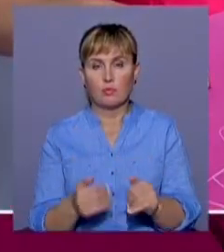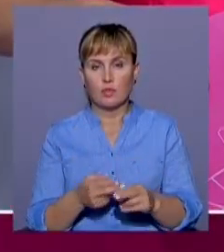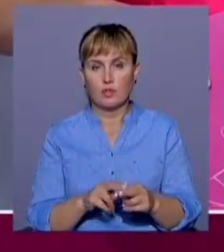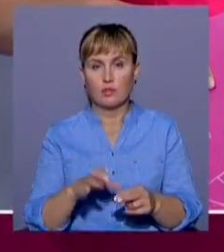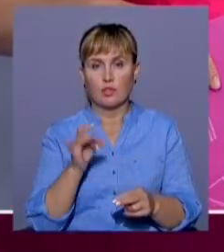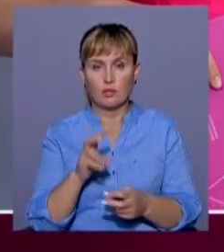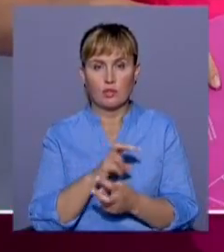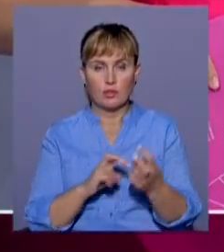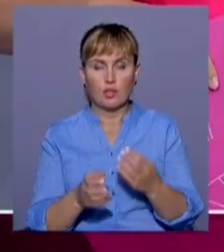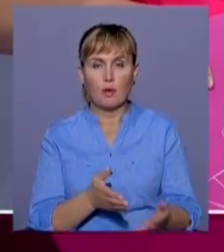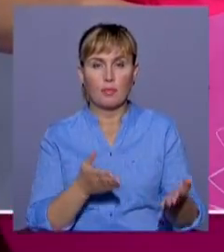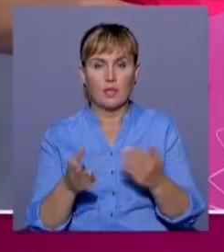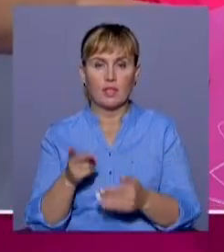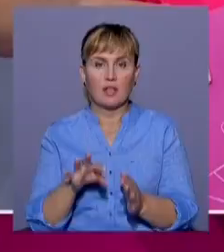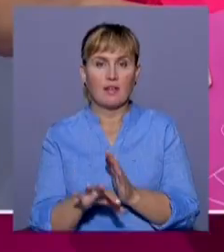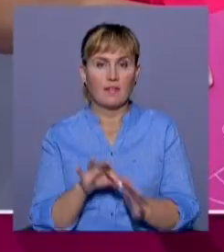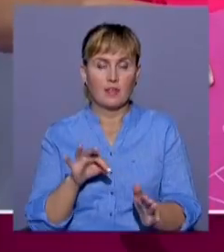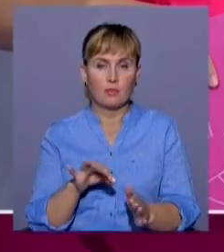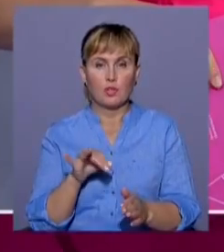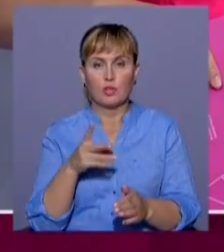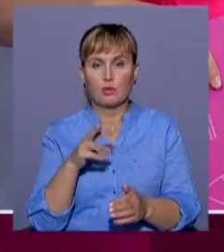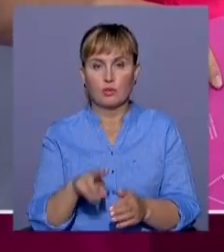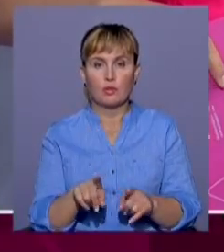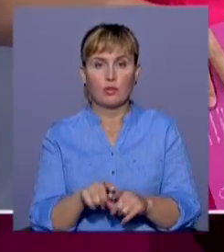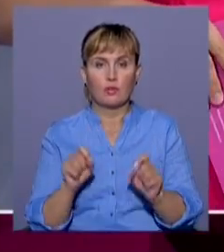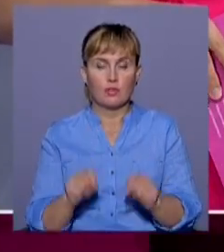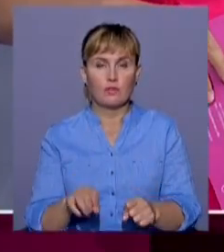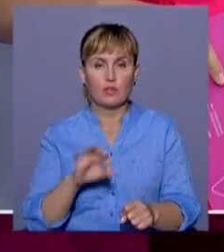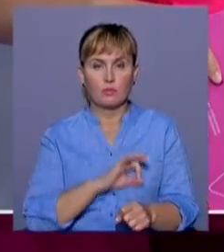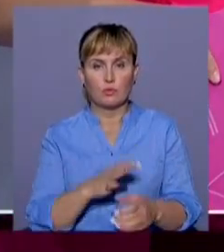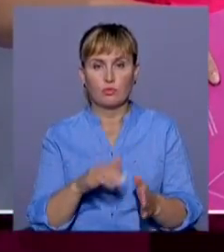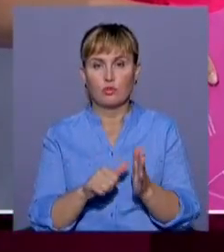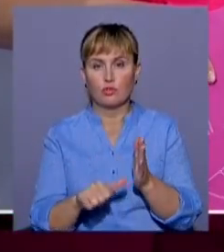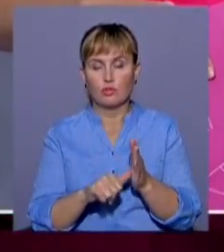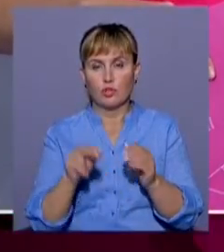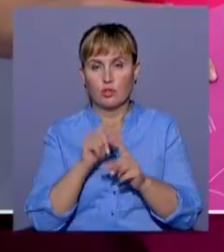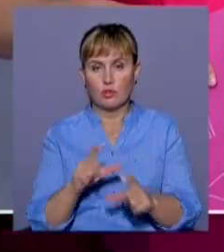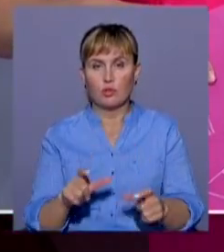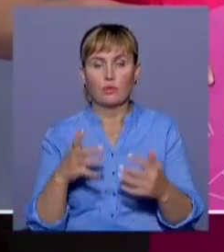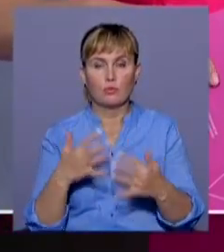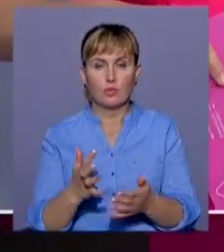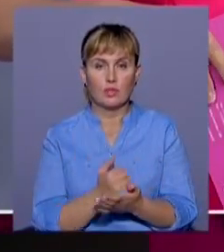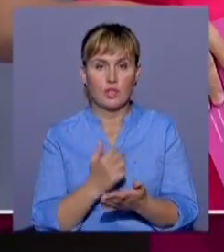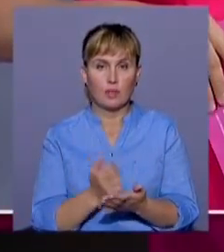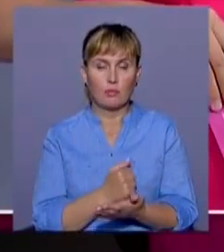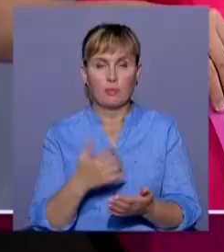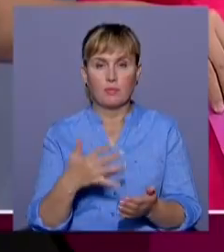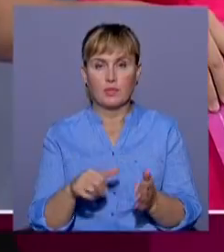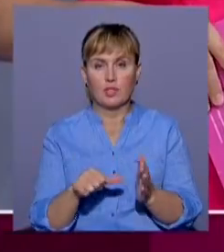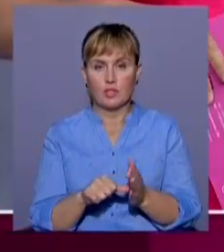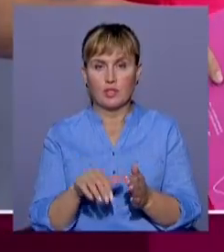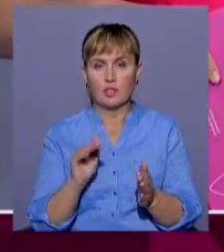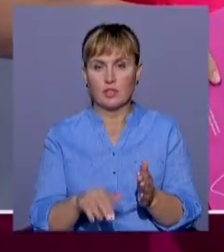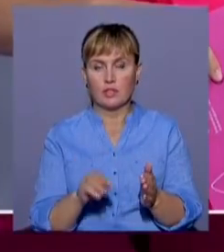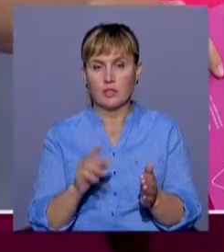срока соискателя пригласят для выбора. С июня такой возможностью воспользовались 60 школьников. Они уже зарабатывают 56